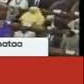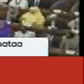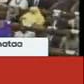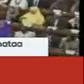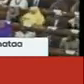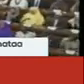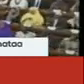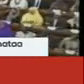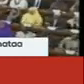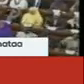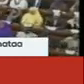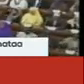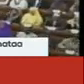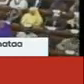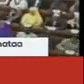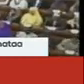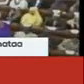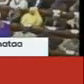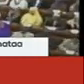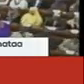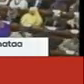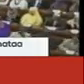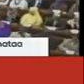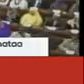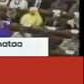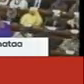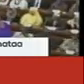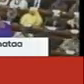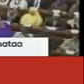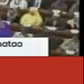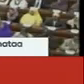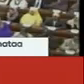በመከተል ፕሮፌሰር ባይ ተጠርቶ እንደዘከረው ጠይቃለሁ።